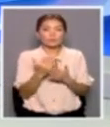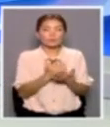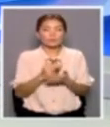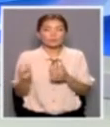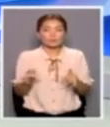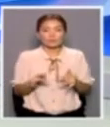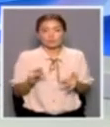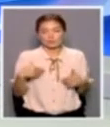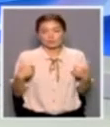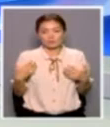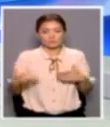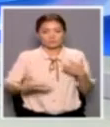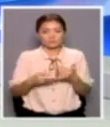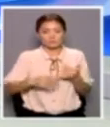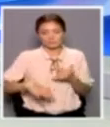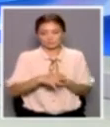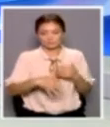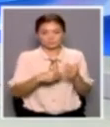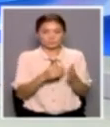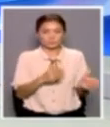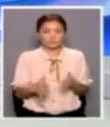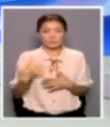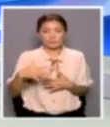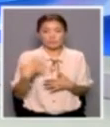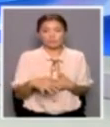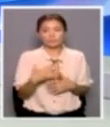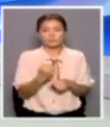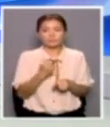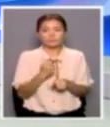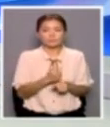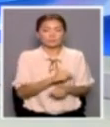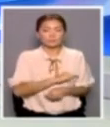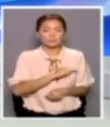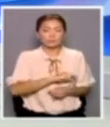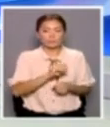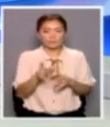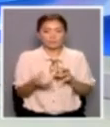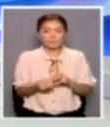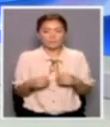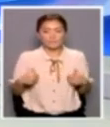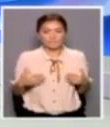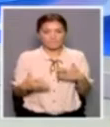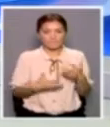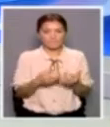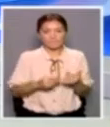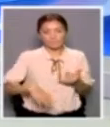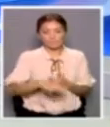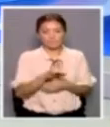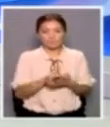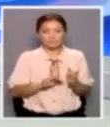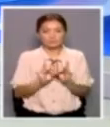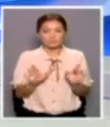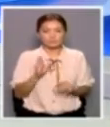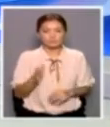прогнозные ресурсы полезных ископаемых и выделить порядка 50 потенциально перспективных объектов полезных ископаемых. Продолжение